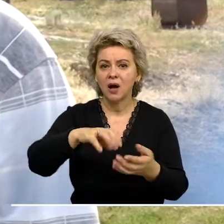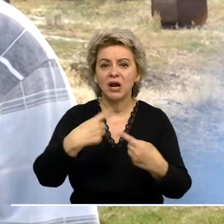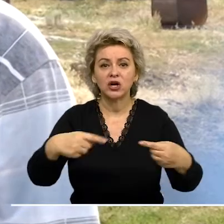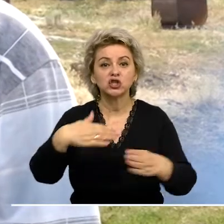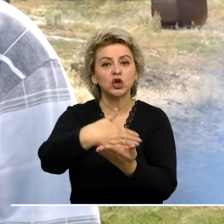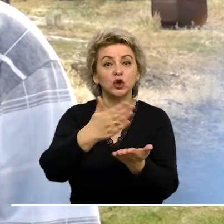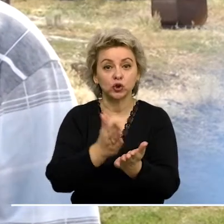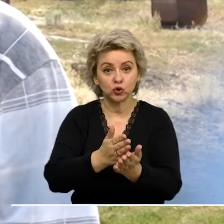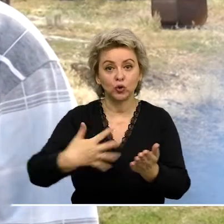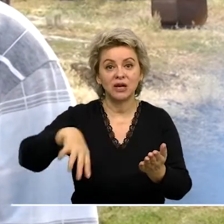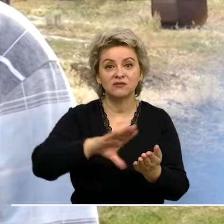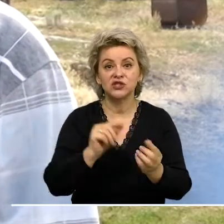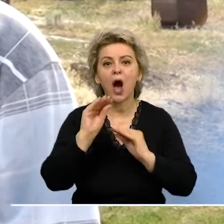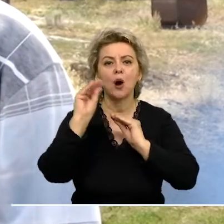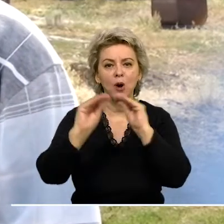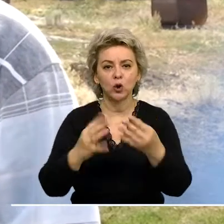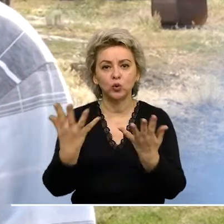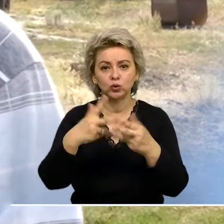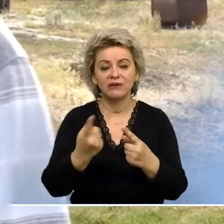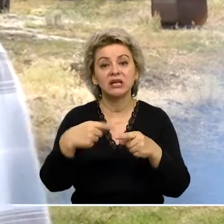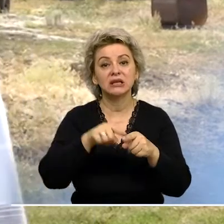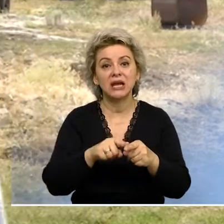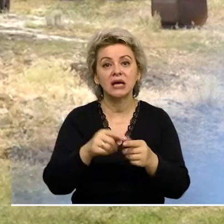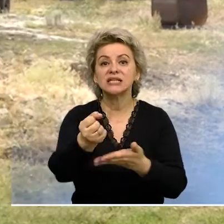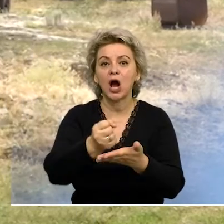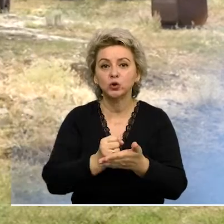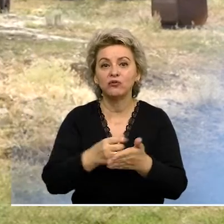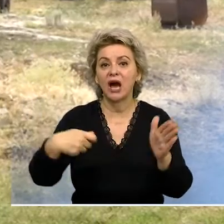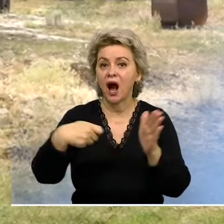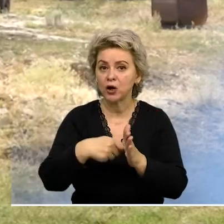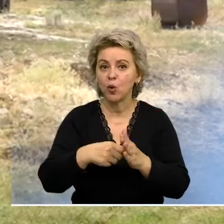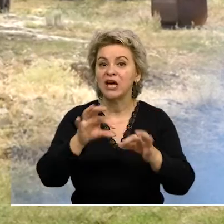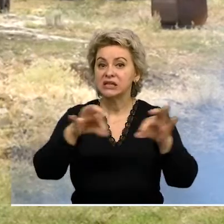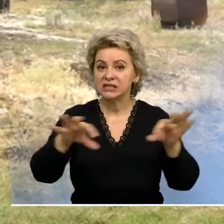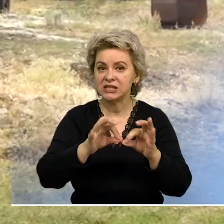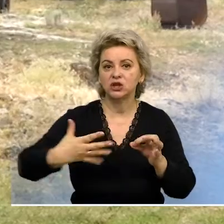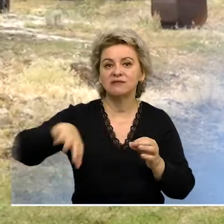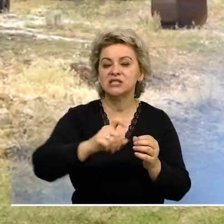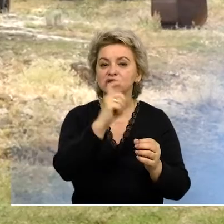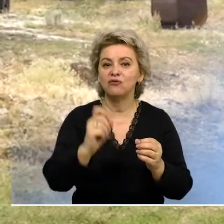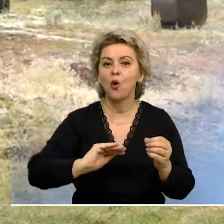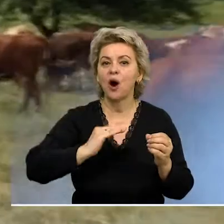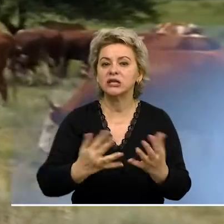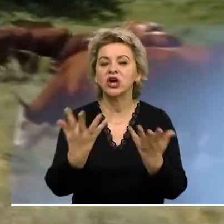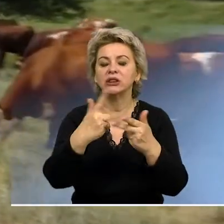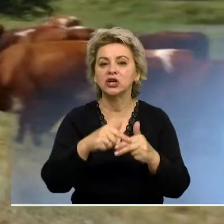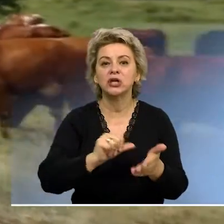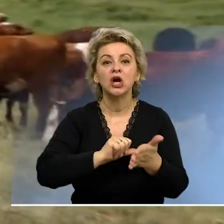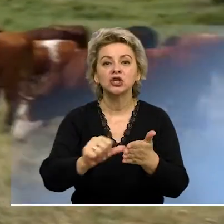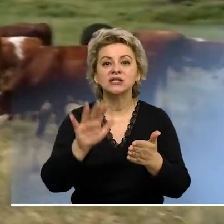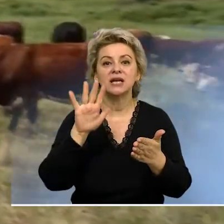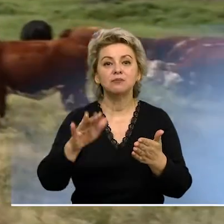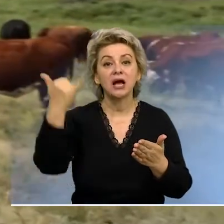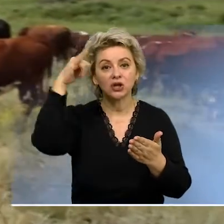кун, грабли, косарка, сельхозоборудование для заготовки кормов, сена. Всего в